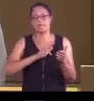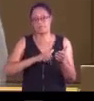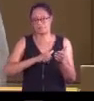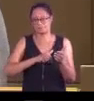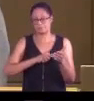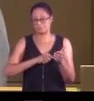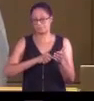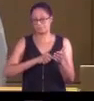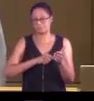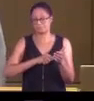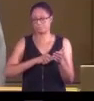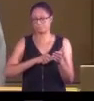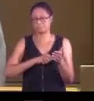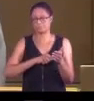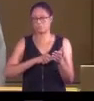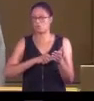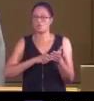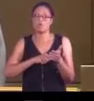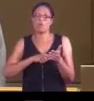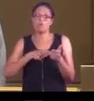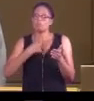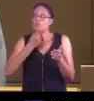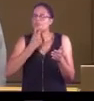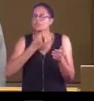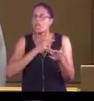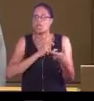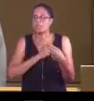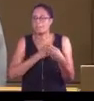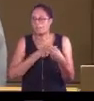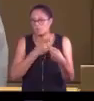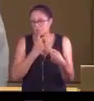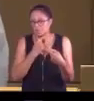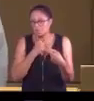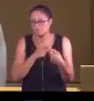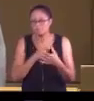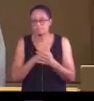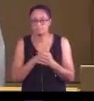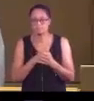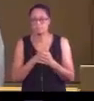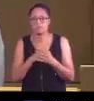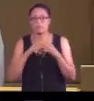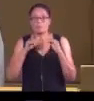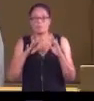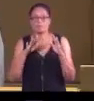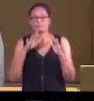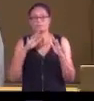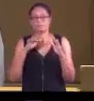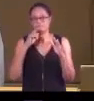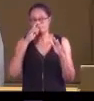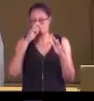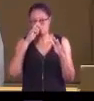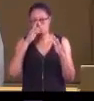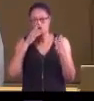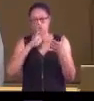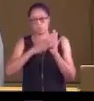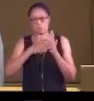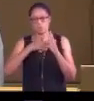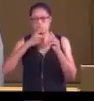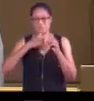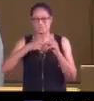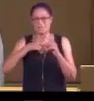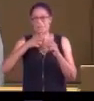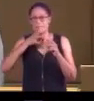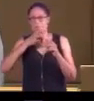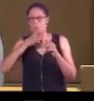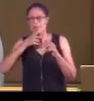qui pouvait être le plus facile et accélérer les travaux. Comme on ne connaissait pas dans le détail des travaux, on ne peut pas faire un marché global